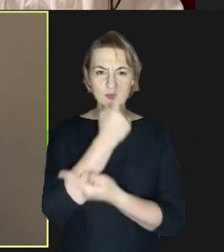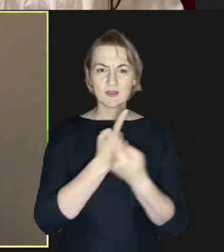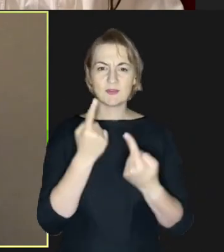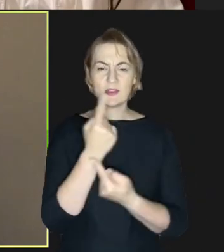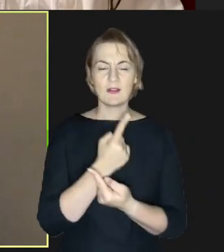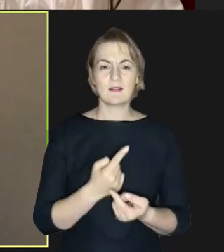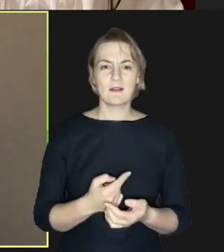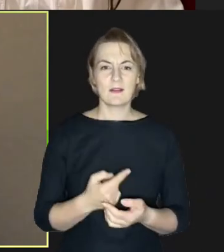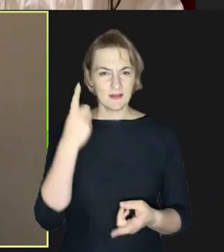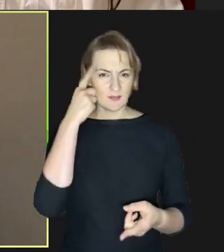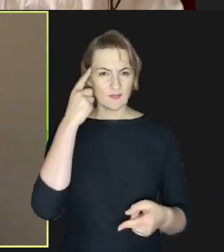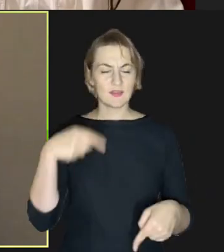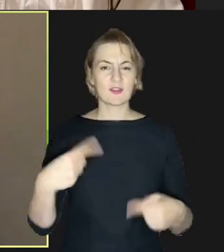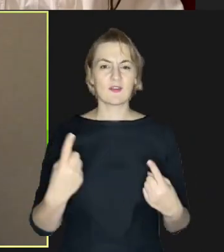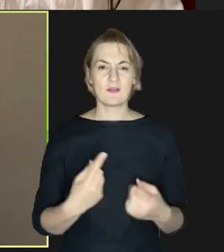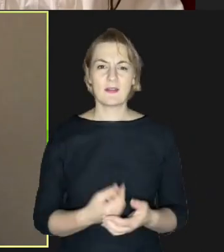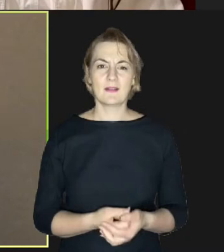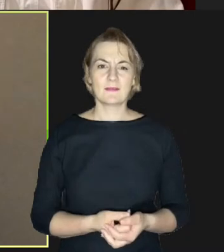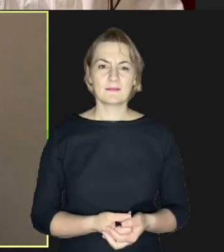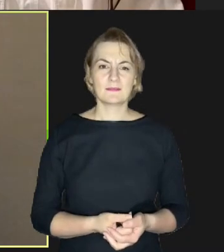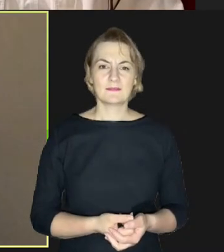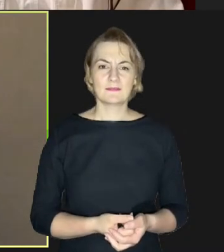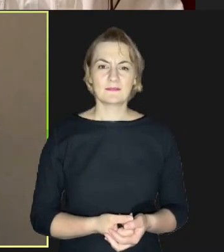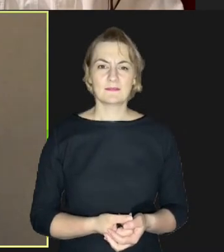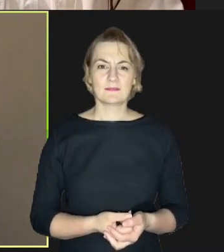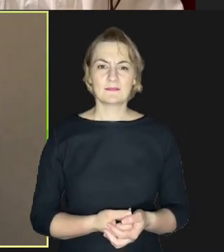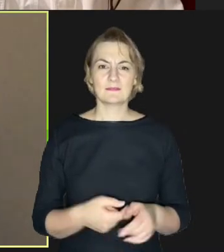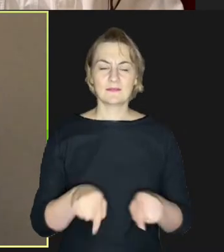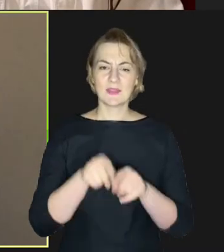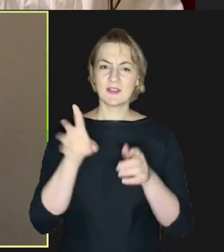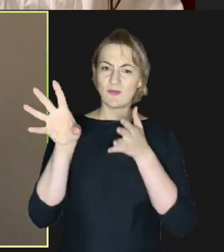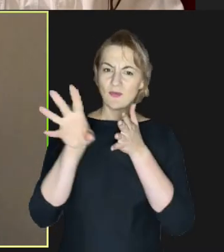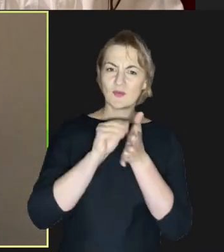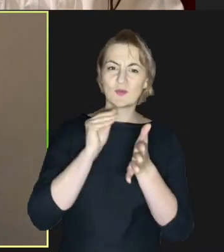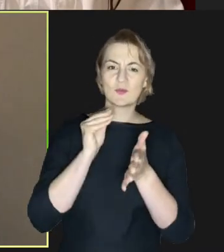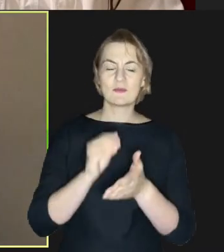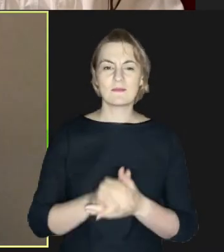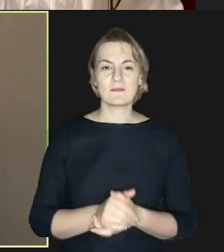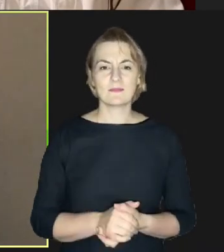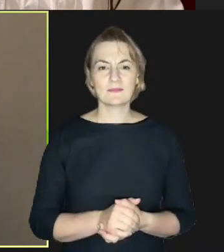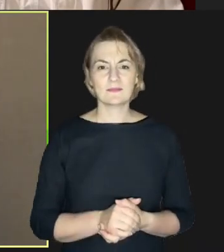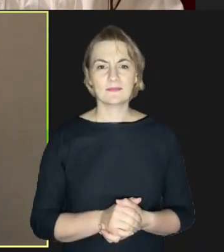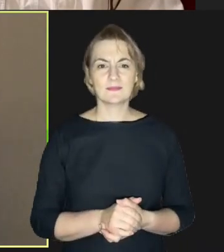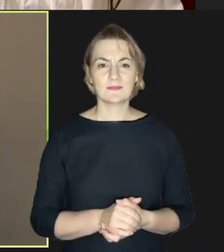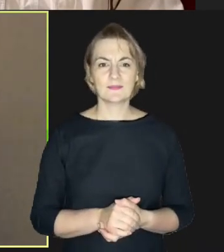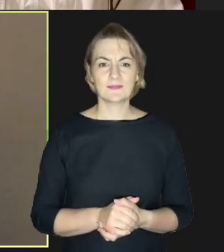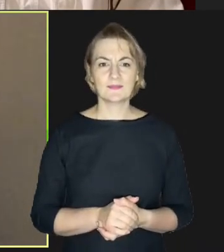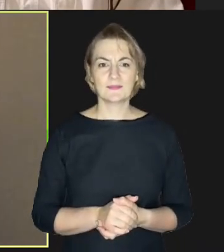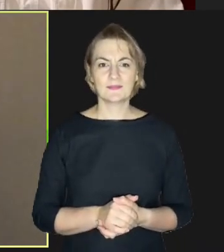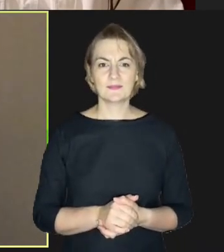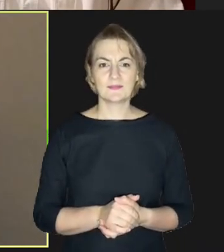różnych przekonań, i różnych, prawda, wzorców. Ale